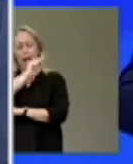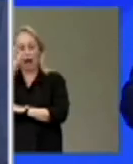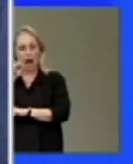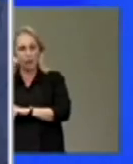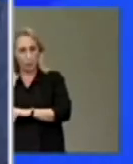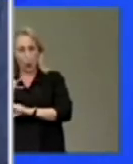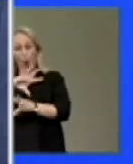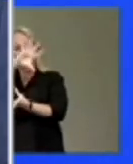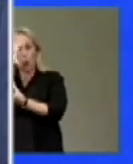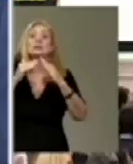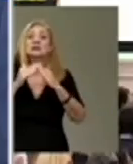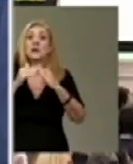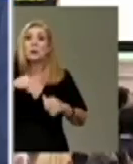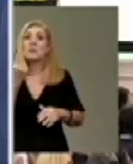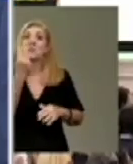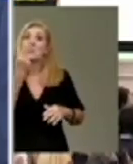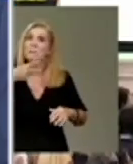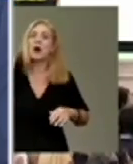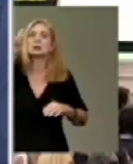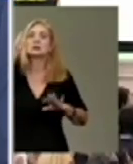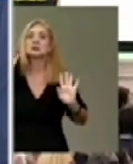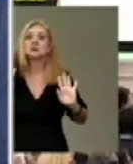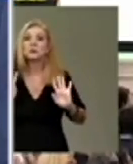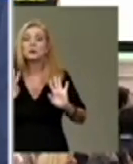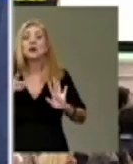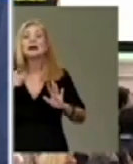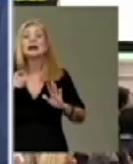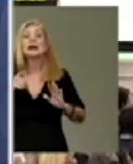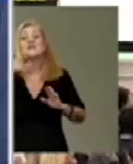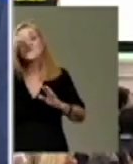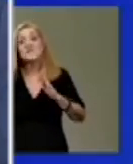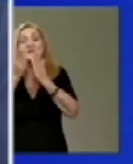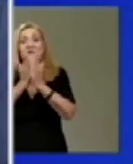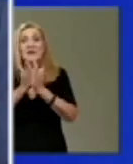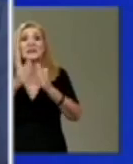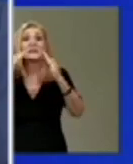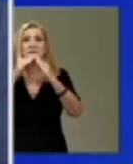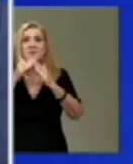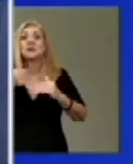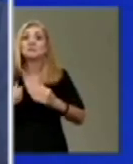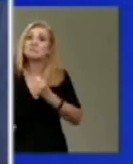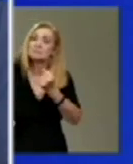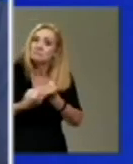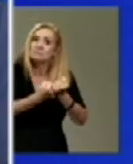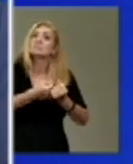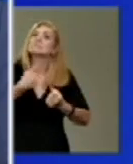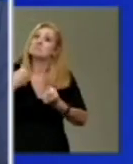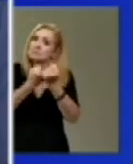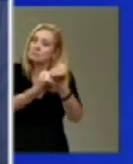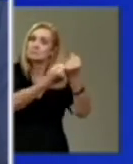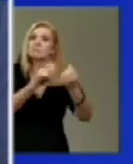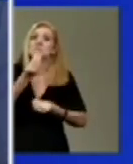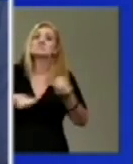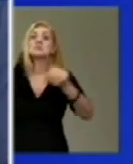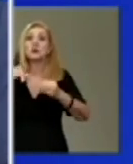δηλαδή οι γονείς οι γιαγιάδες οι παππούδες κάποιους για να τους βοηθήσει να ανταπεξέλθουν στο εννιάμηνο ε των